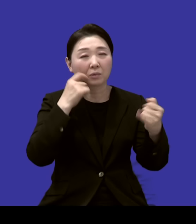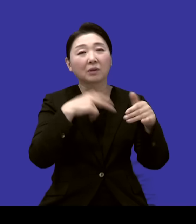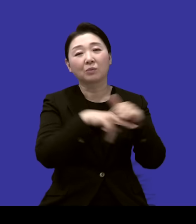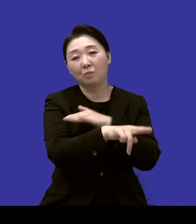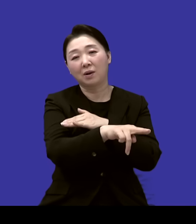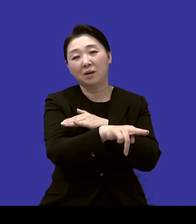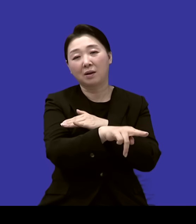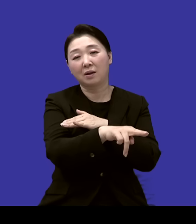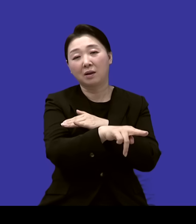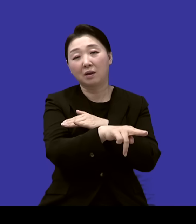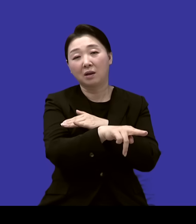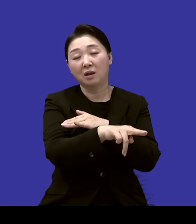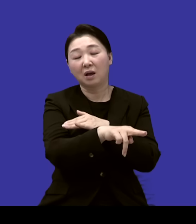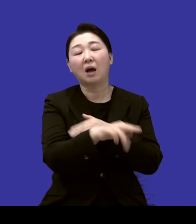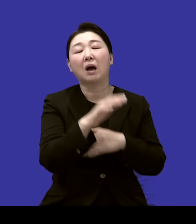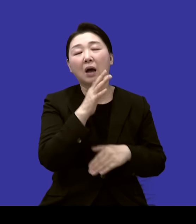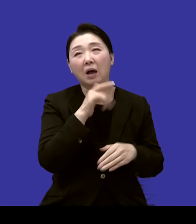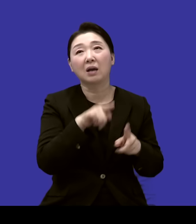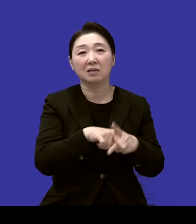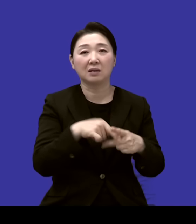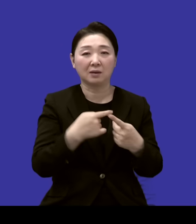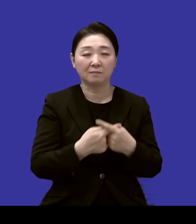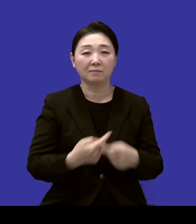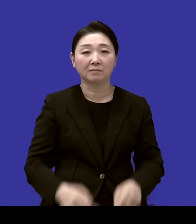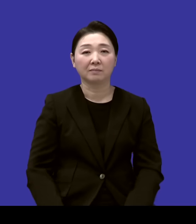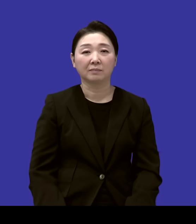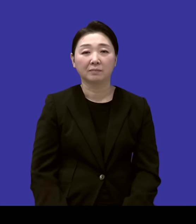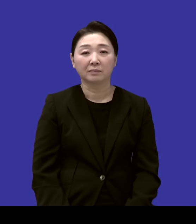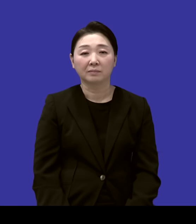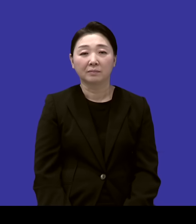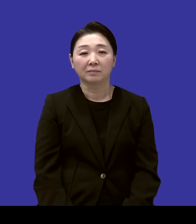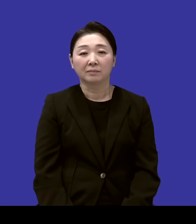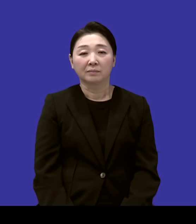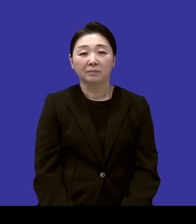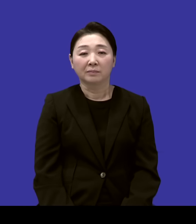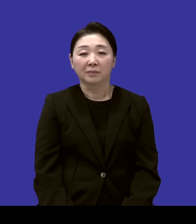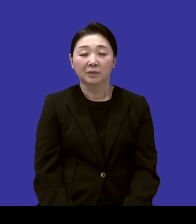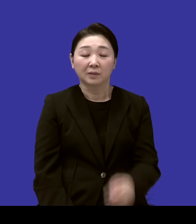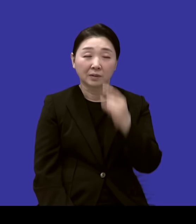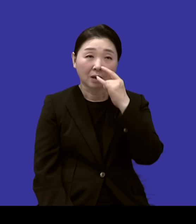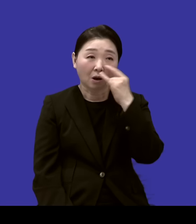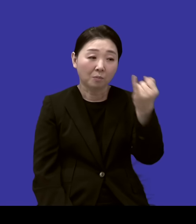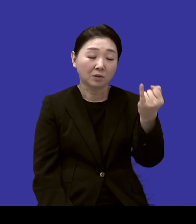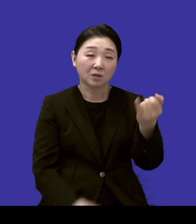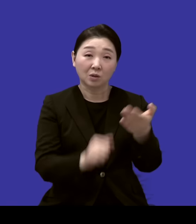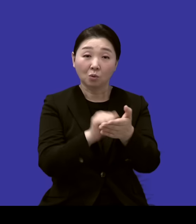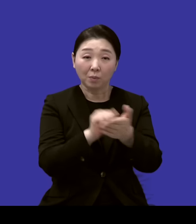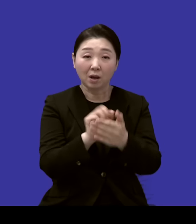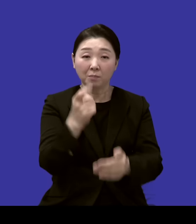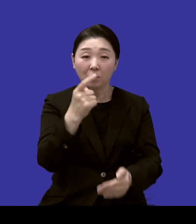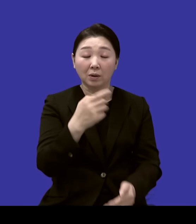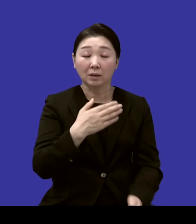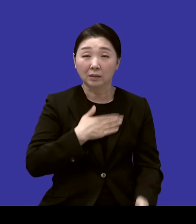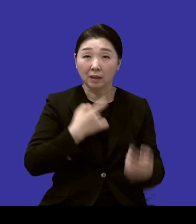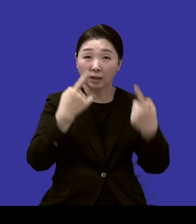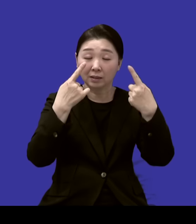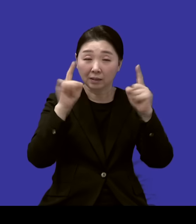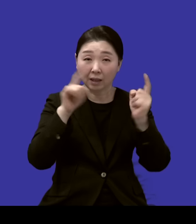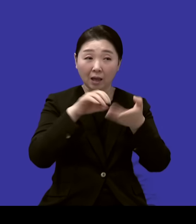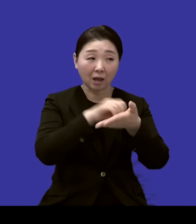가신 거예요. 예. 그 말을 들으니까 이해가 되더라고요. 예. 그리고 그래도 어머니의 도박으로 제 대학을 못 간 건